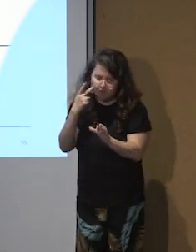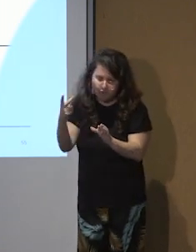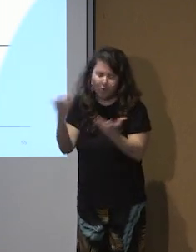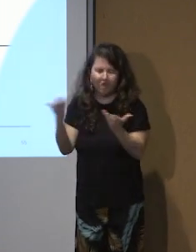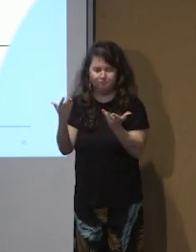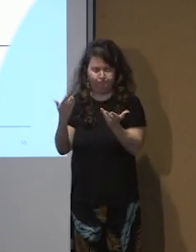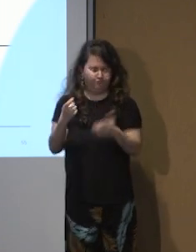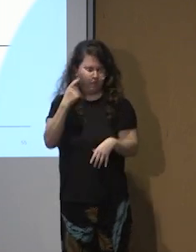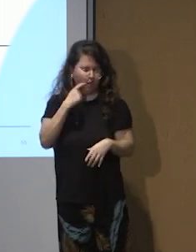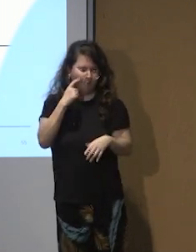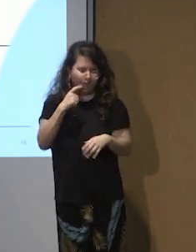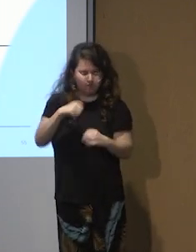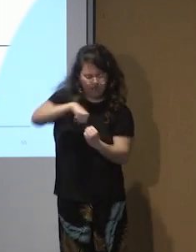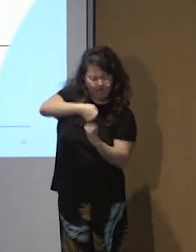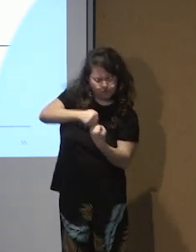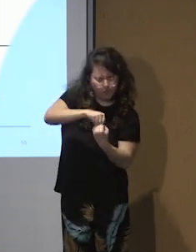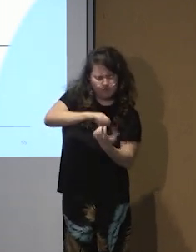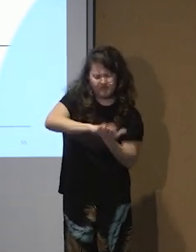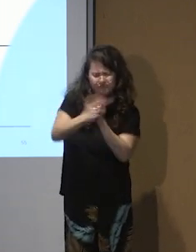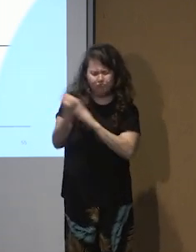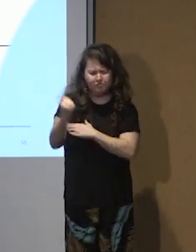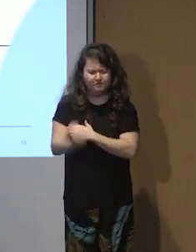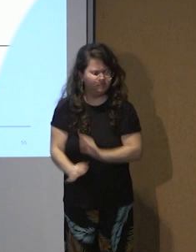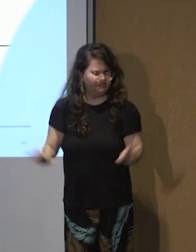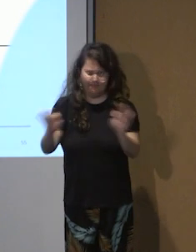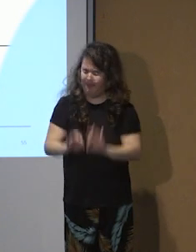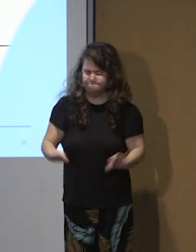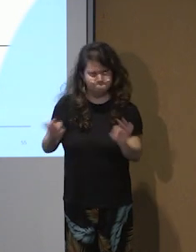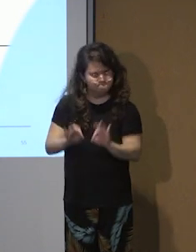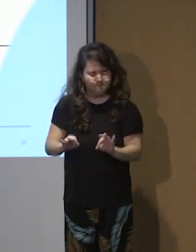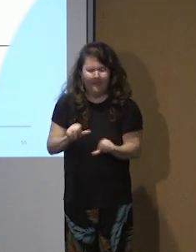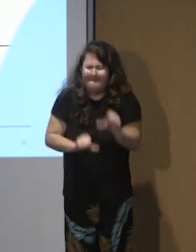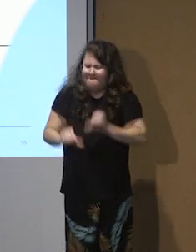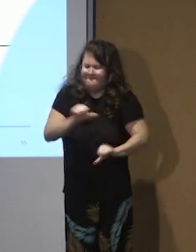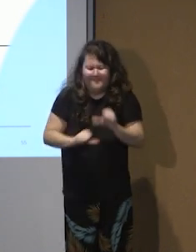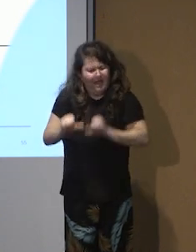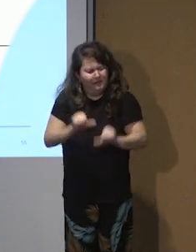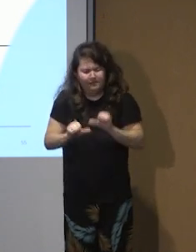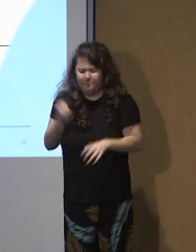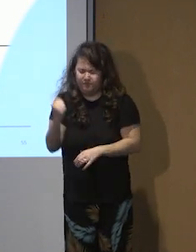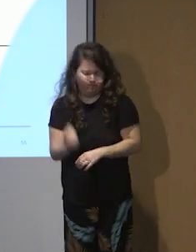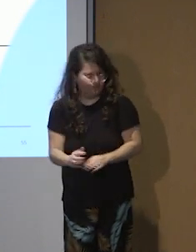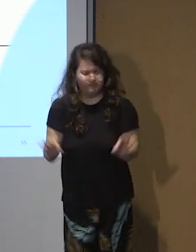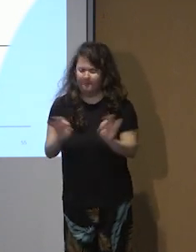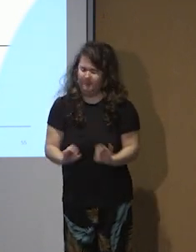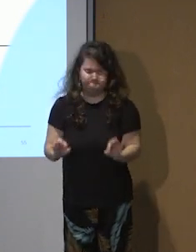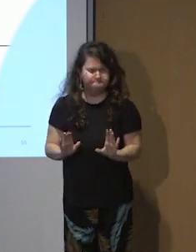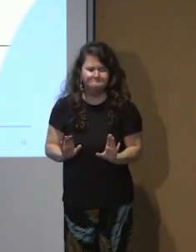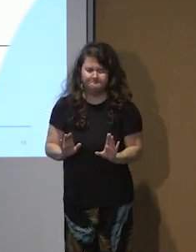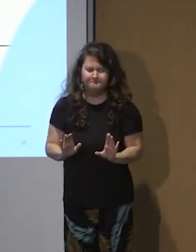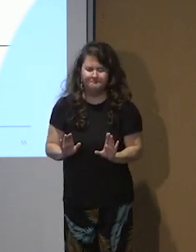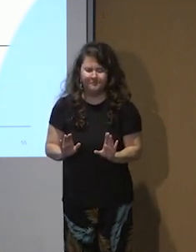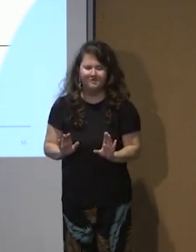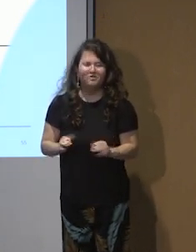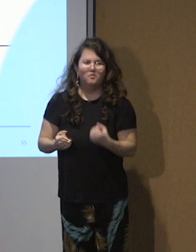de progression de l'arthrose. Les hypothèses qui avaient été avancées sur cette étude, c'était alors la première hypothèse que la course à pied,